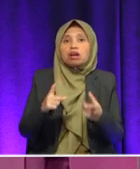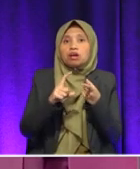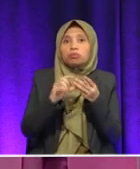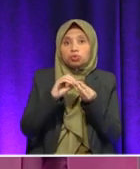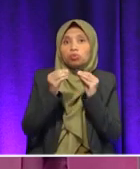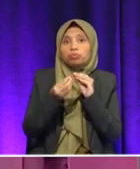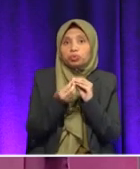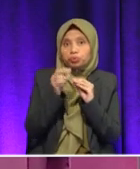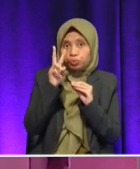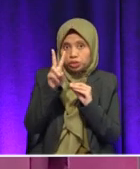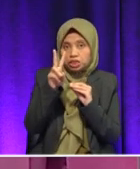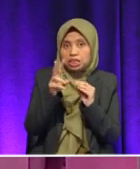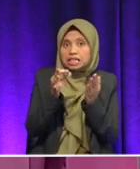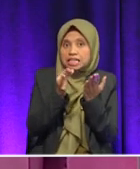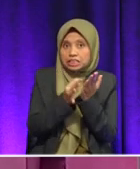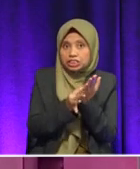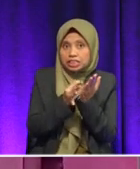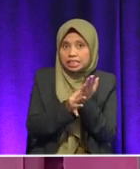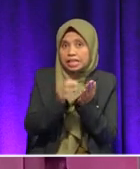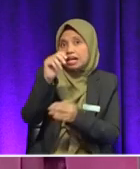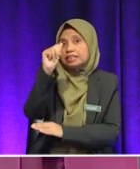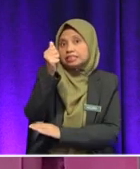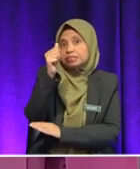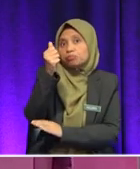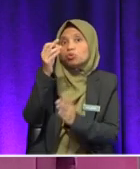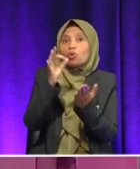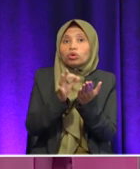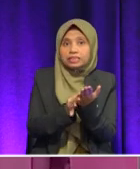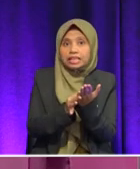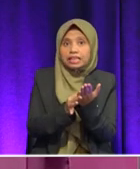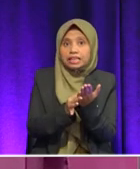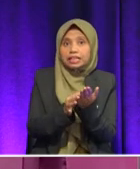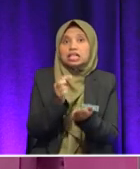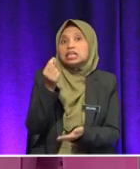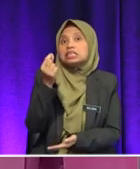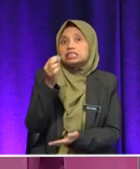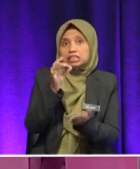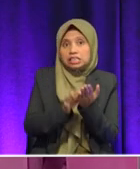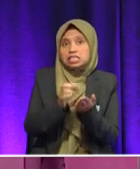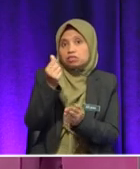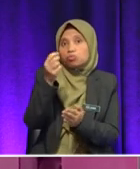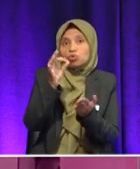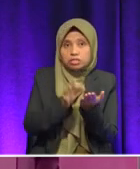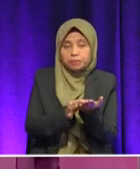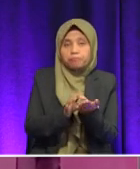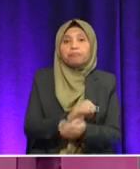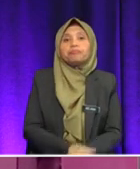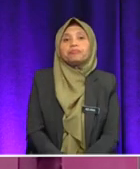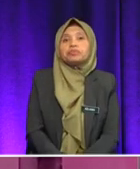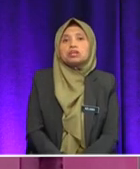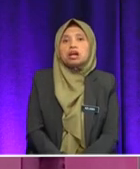dengan chilling 10 sein Mari kita tengok apa yang ada pada series plus ini